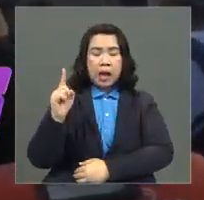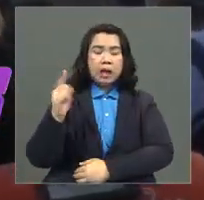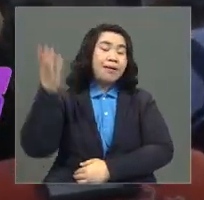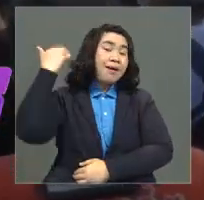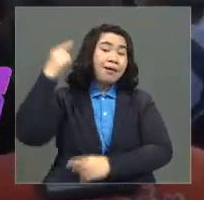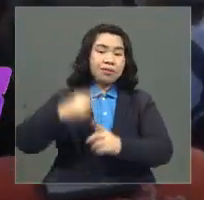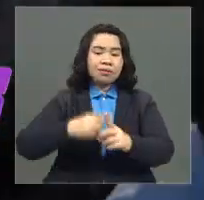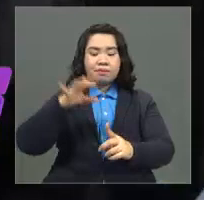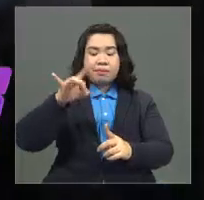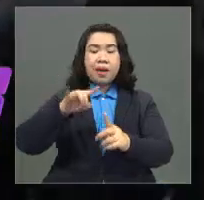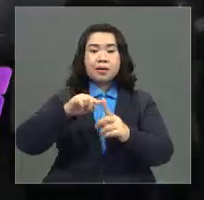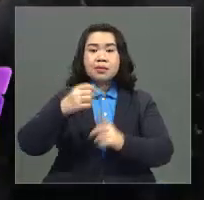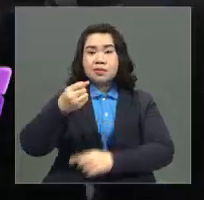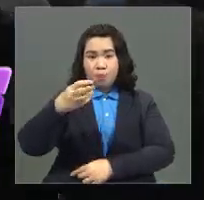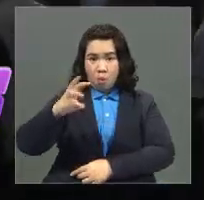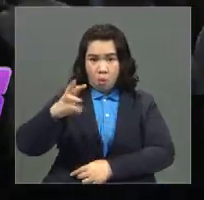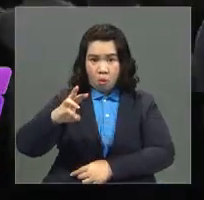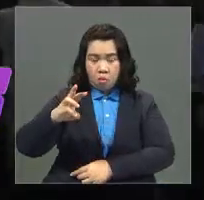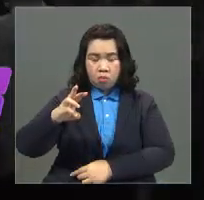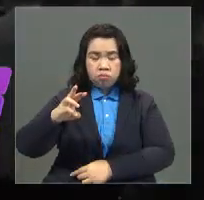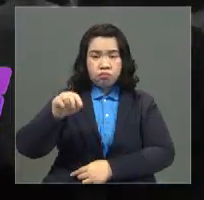กรกฎาคมโรงเรียนอนุสาวรีย์ประชาธิปไตยส่วนการชุมนุมเมื่อวันที่16สิงหาคมพนักงานสอบสวนกองบัญชาการตำรวจนครบาลอยู่ระหว่างการรวบรวมพยานหลักฐานสำหรับการแสดงออกเชิงสัญลักษณ์ทางการเมืองในสถานศึกษาอย่างไม่ถือว่าเป็นความผิดตามพระราชบัญญัติการชุมนุมสาธารณะนะว่ายืน